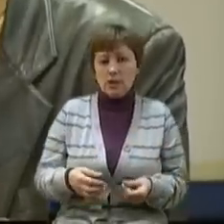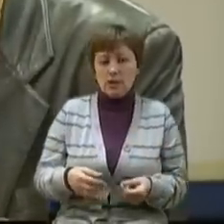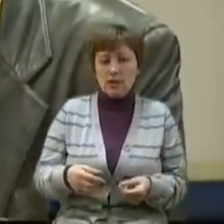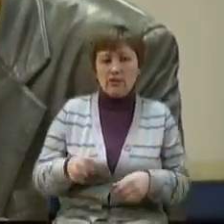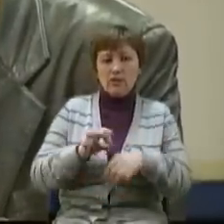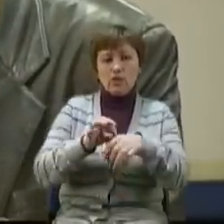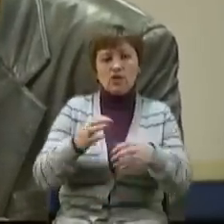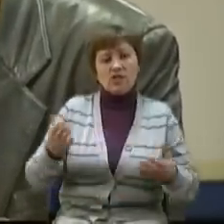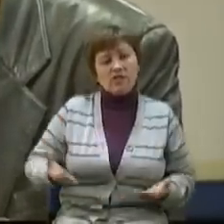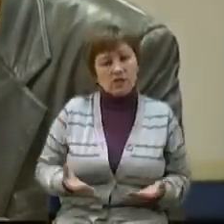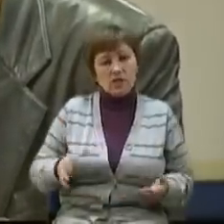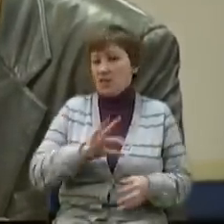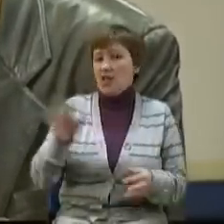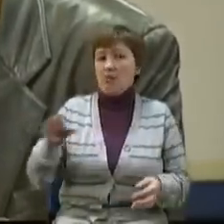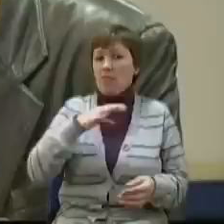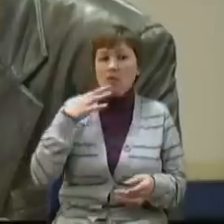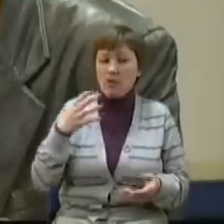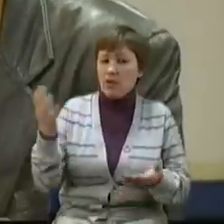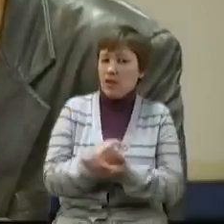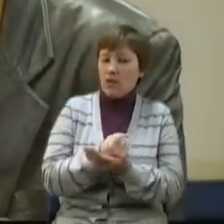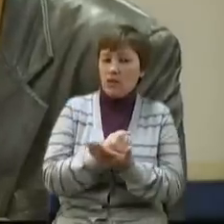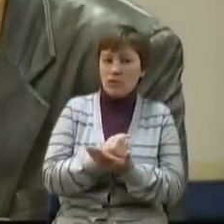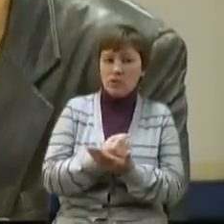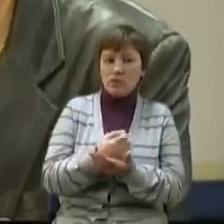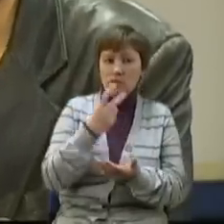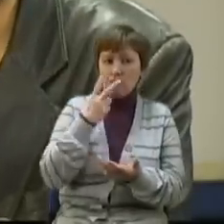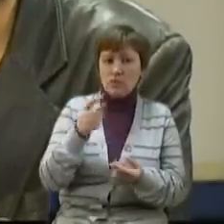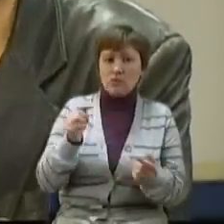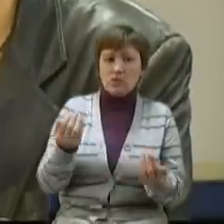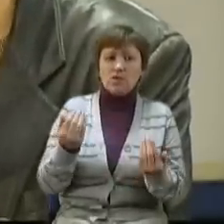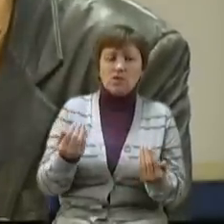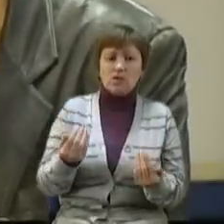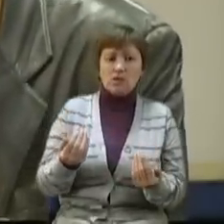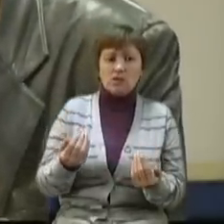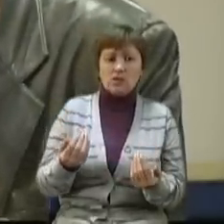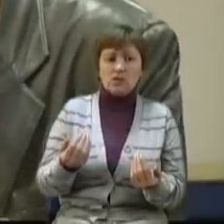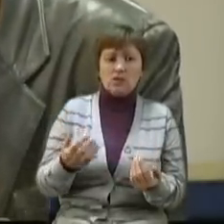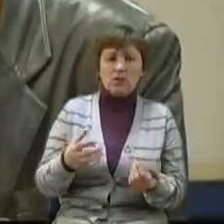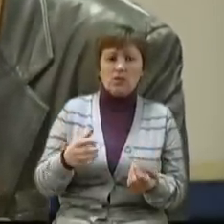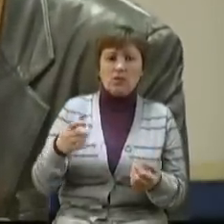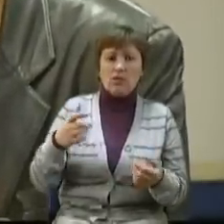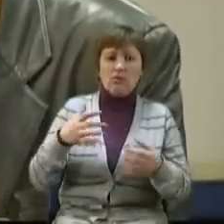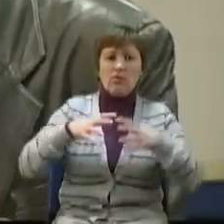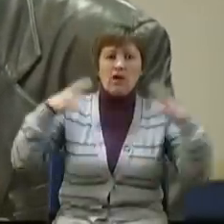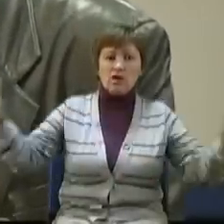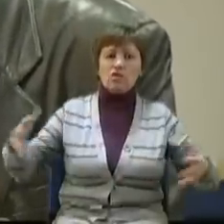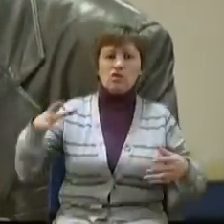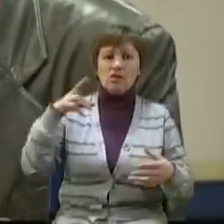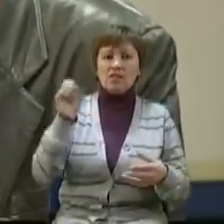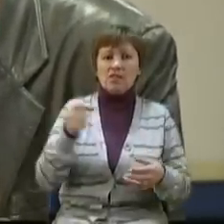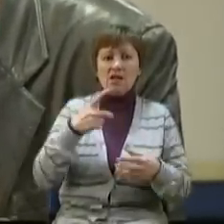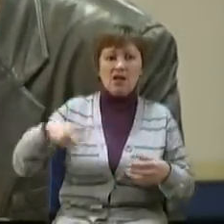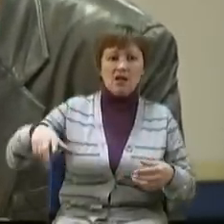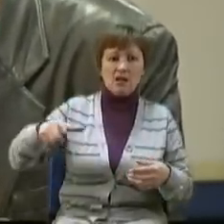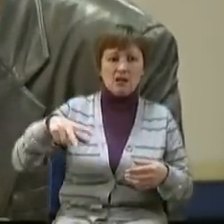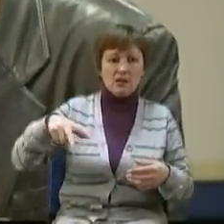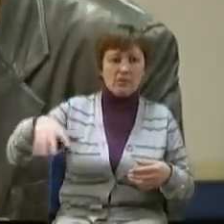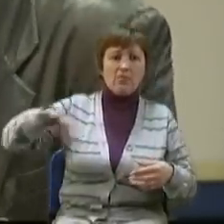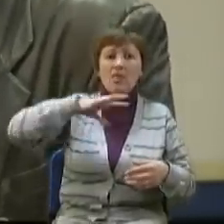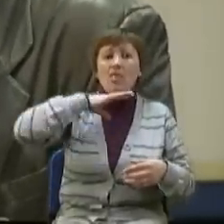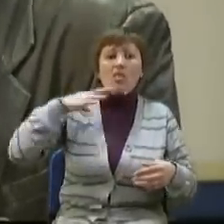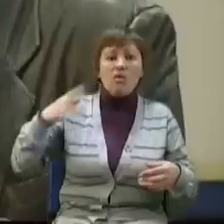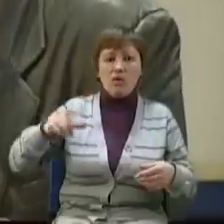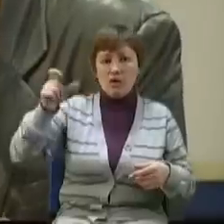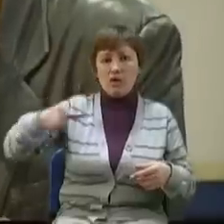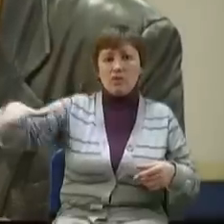и немногие находят». Вот мы смотрим, сейчас смотрю, так, большой такой зал, много людей.